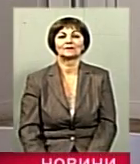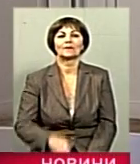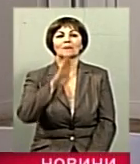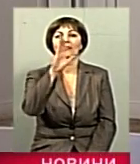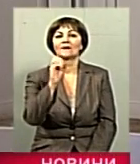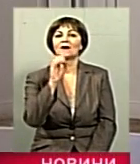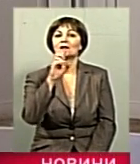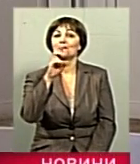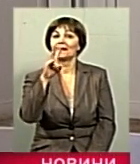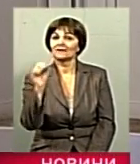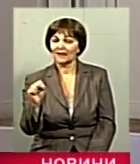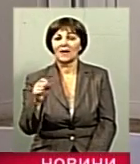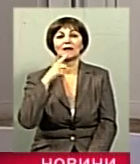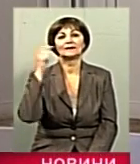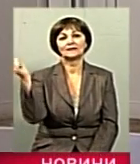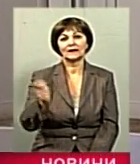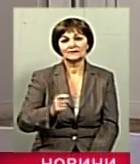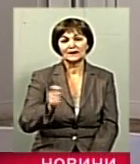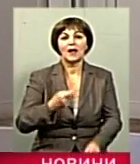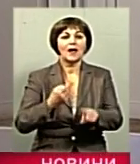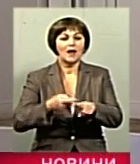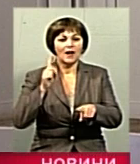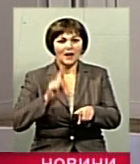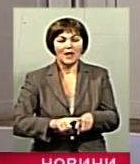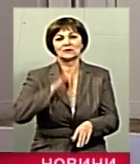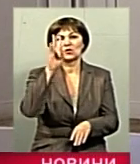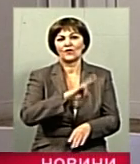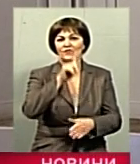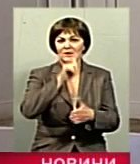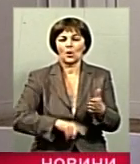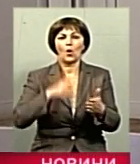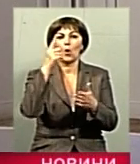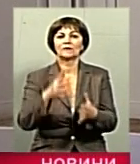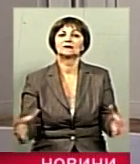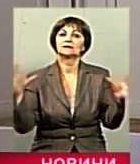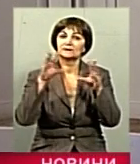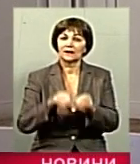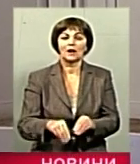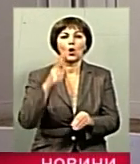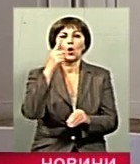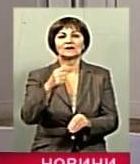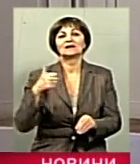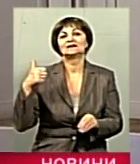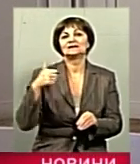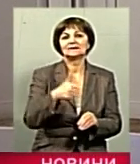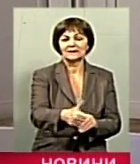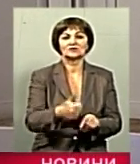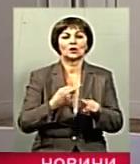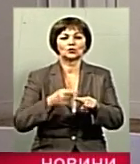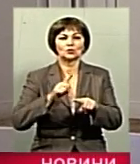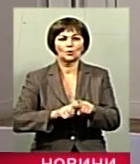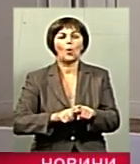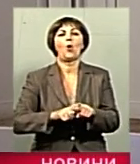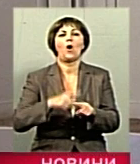Вербна неділя – свято, яке цьогоріч християнські релігійні спільноти святкували в один день. Тиждень до Великодня, що називають страсним,